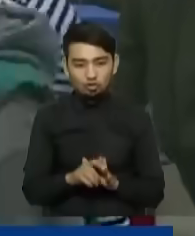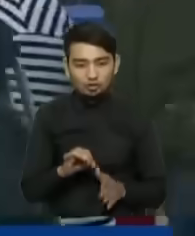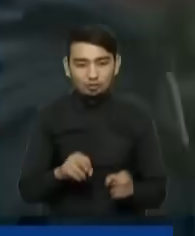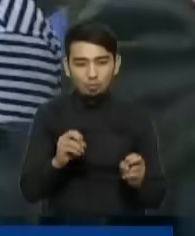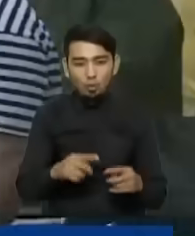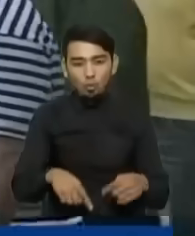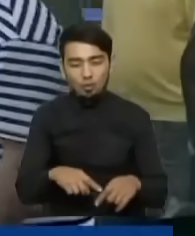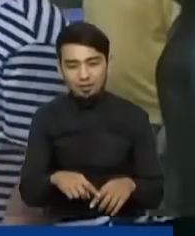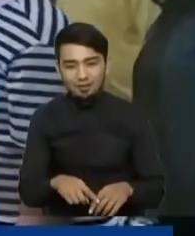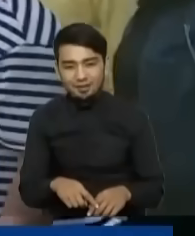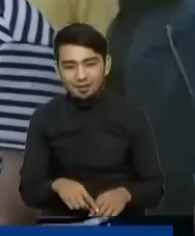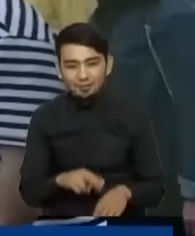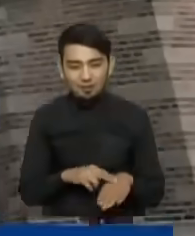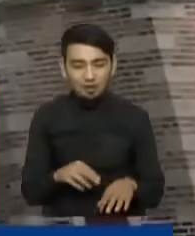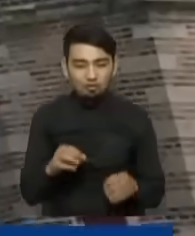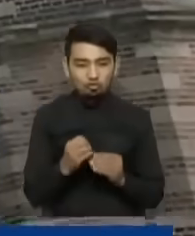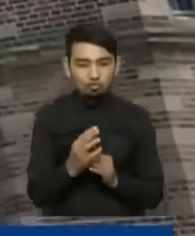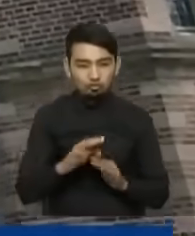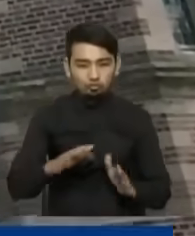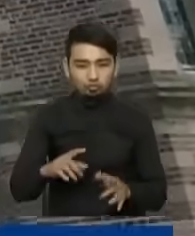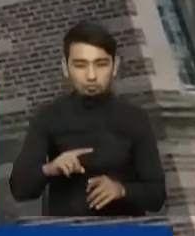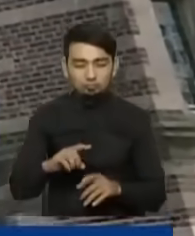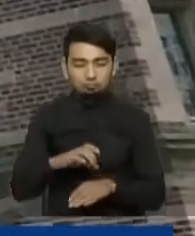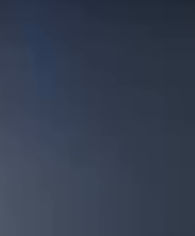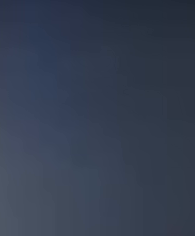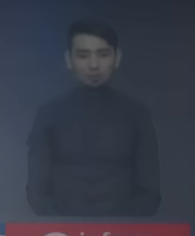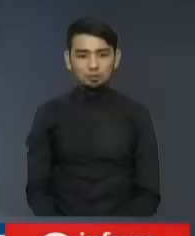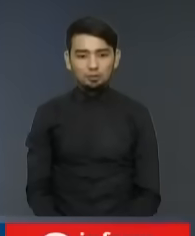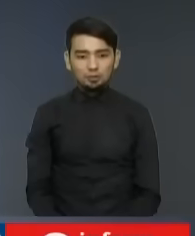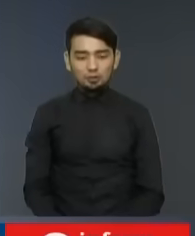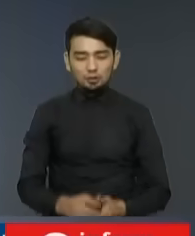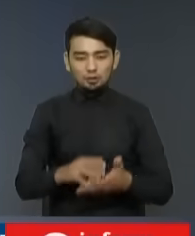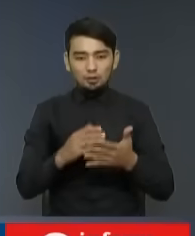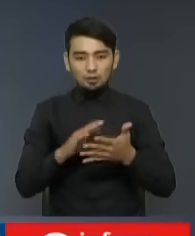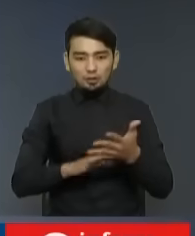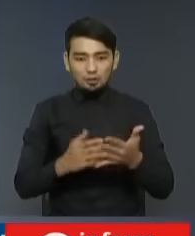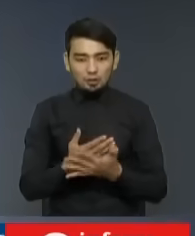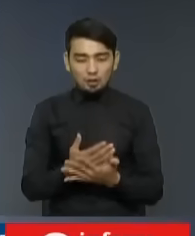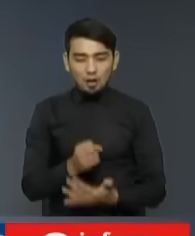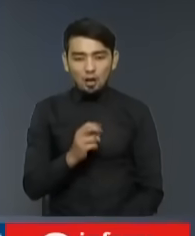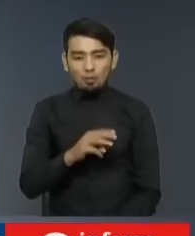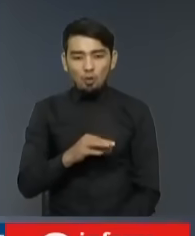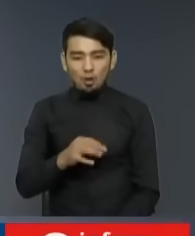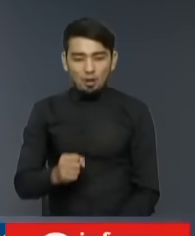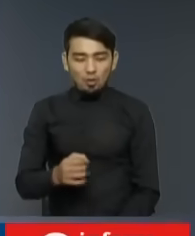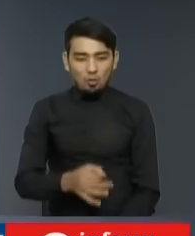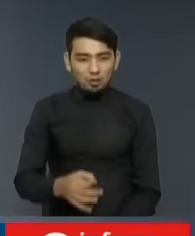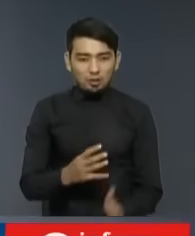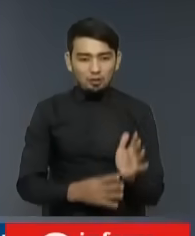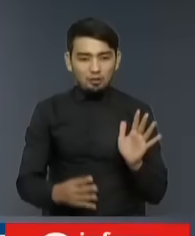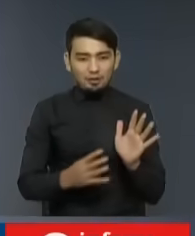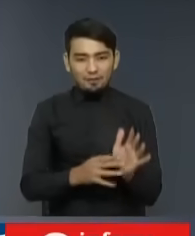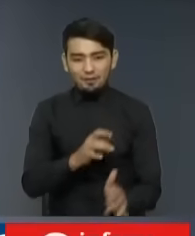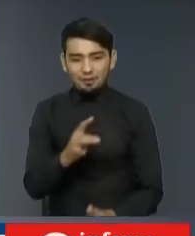өкілдері дәл осындай 14 жайтты тіркеген екен. Тікелей эфирде информбюро Ақмола облысында 99 рет